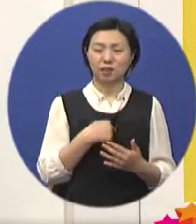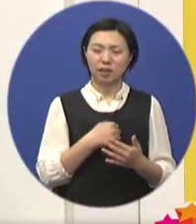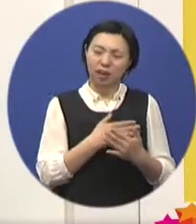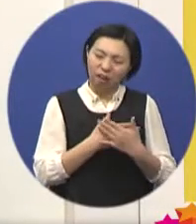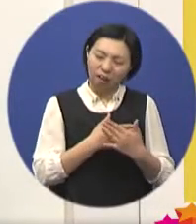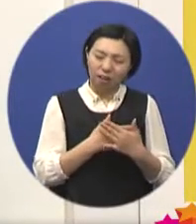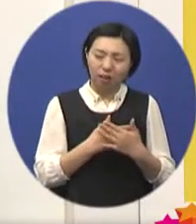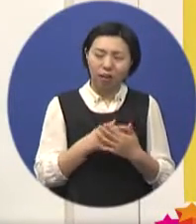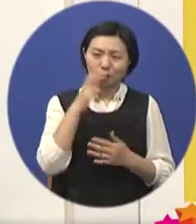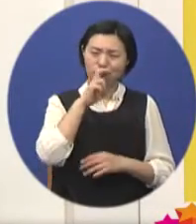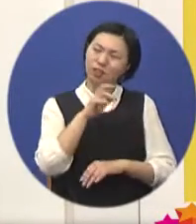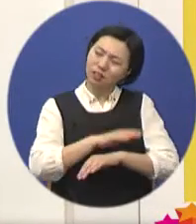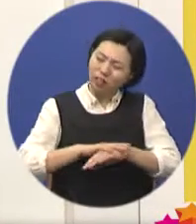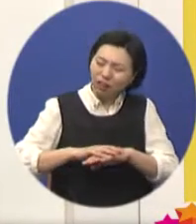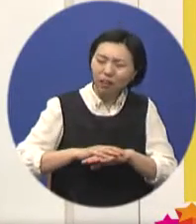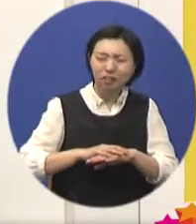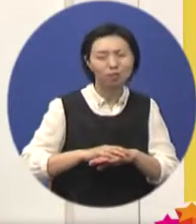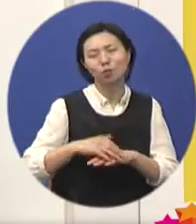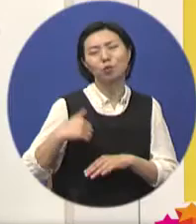노래를 할까 모르겠네. 너무 떨려갖고.